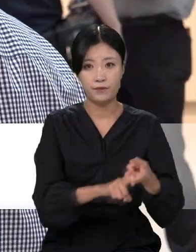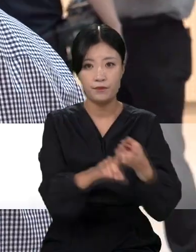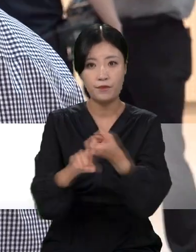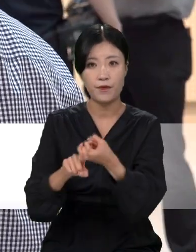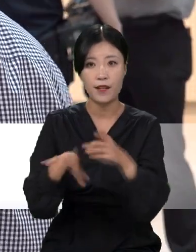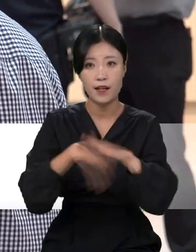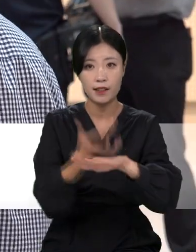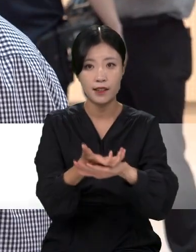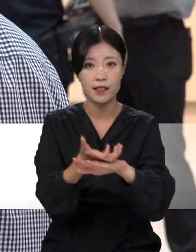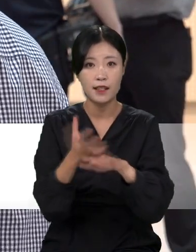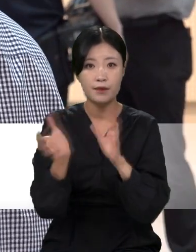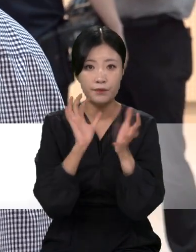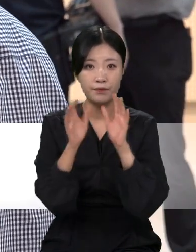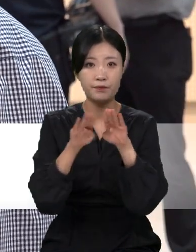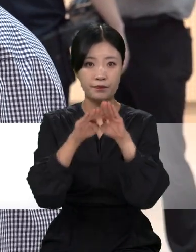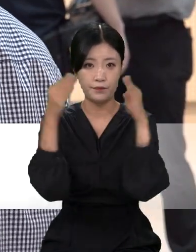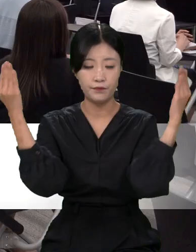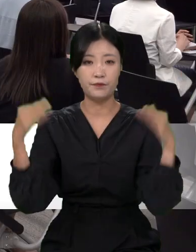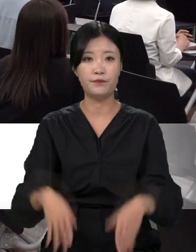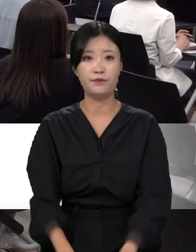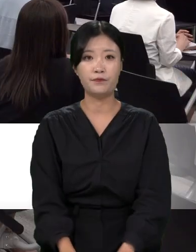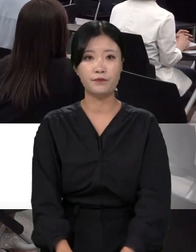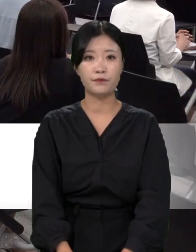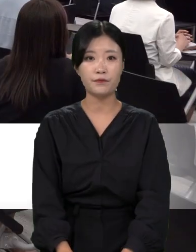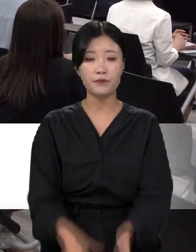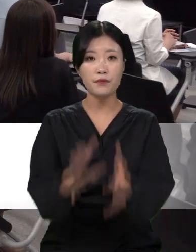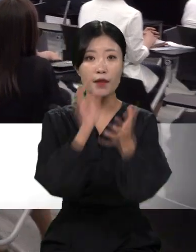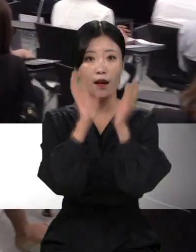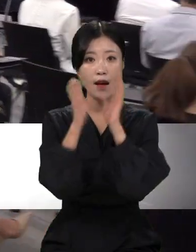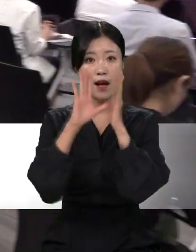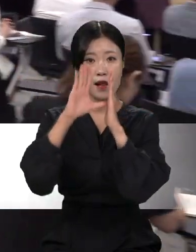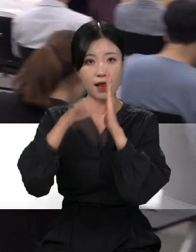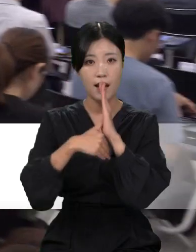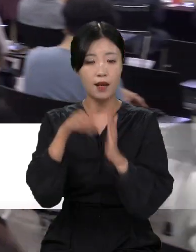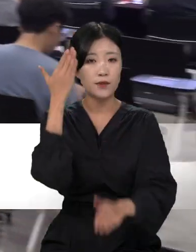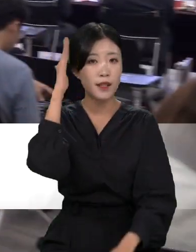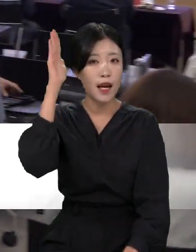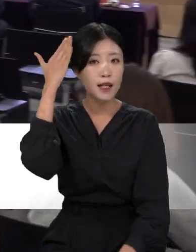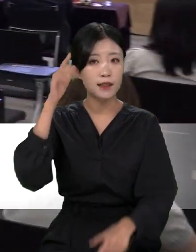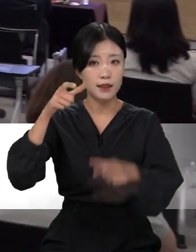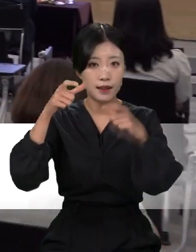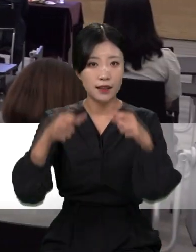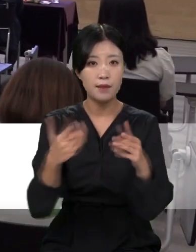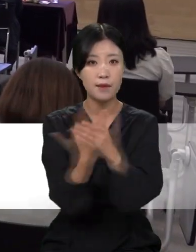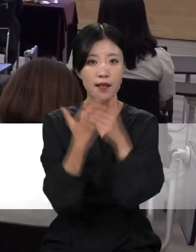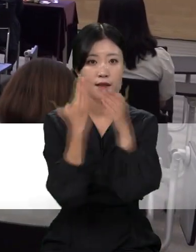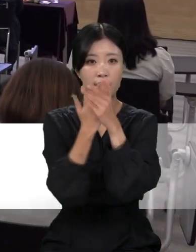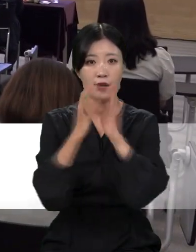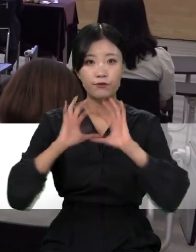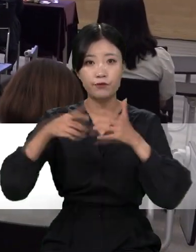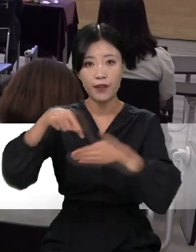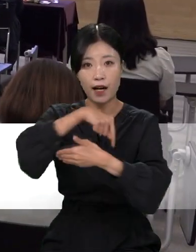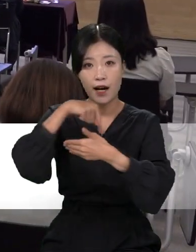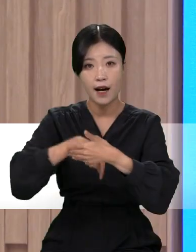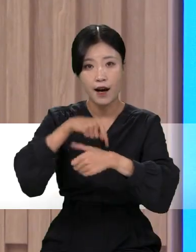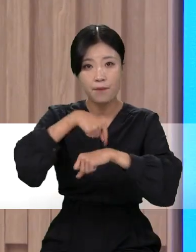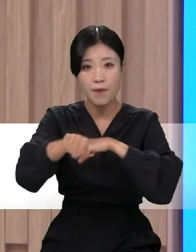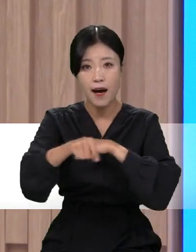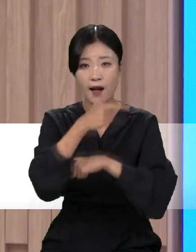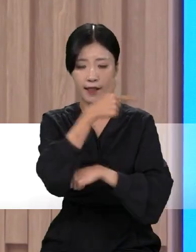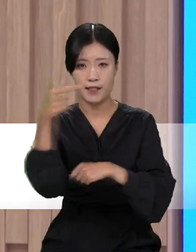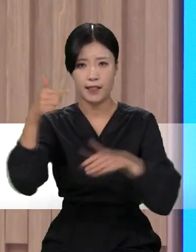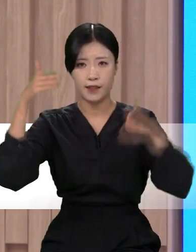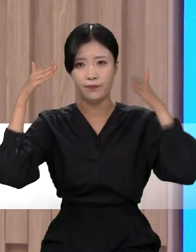동맹 벤처창업 혁신 포럼을 개최했습니다. 이번 포럼은 최근 지역 벤처창업기업의